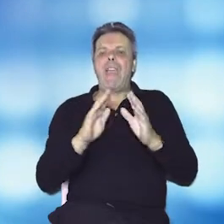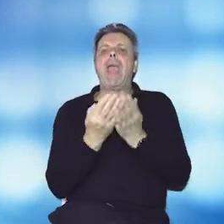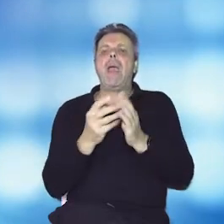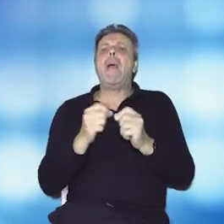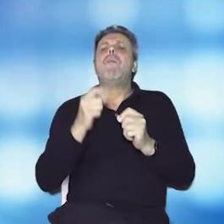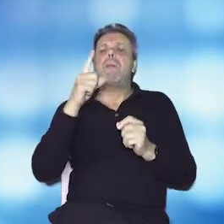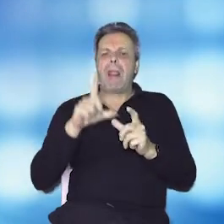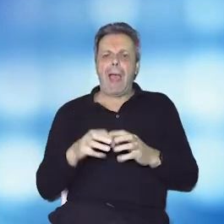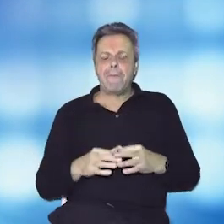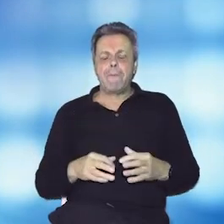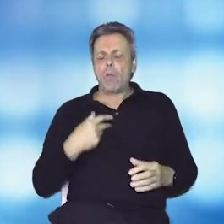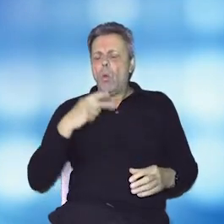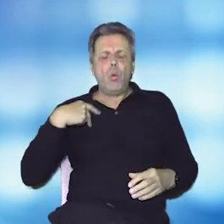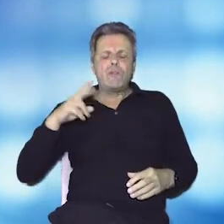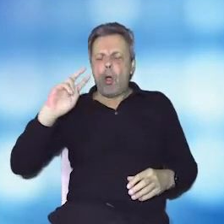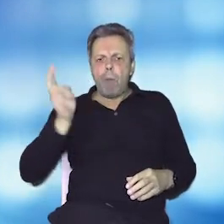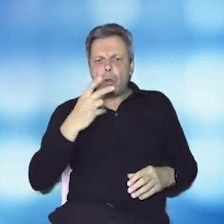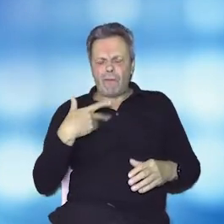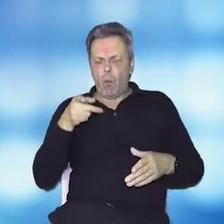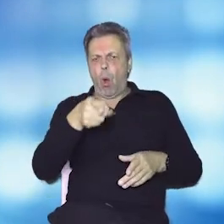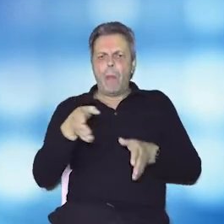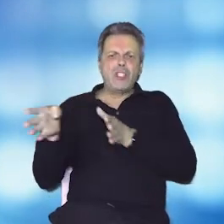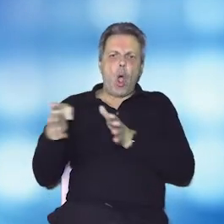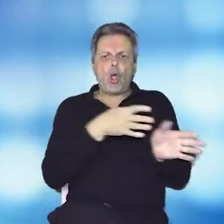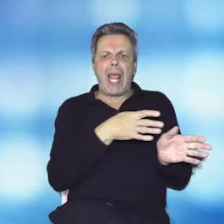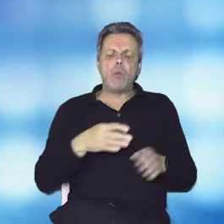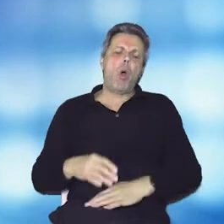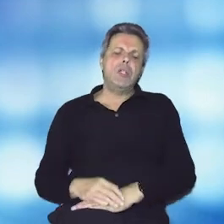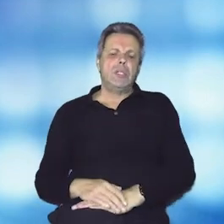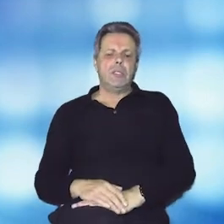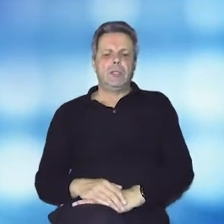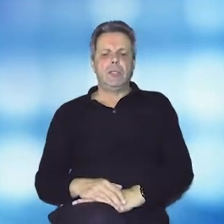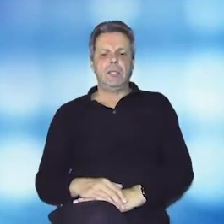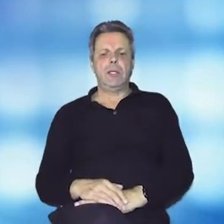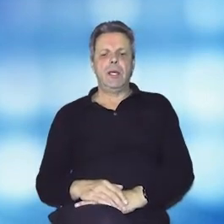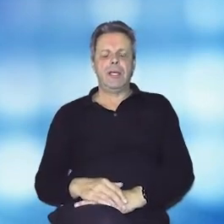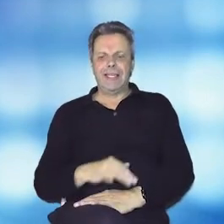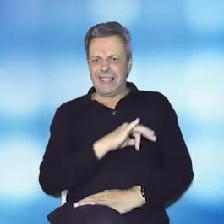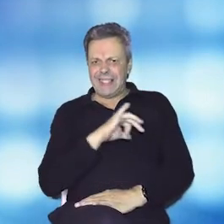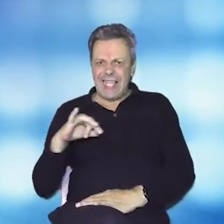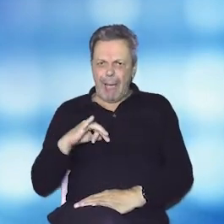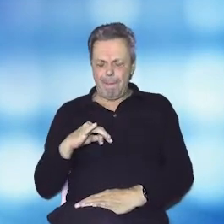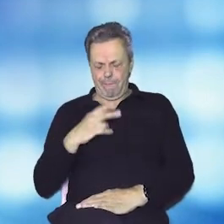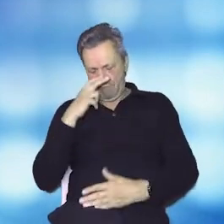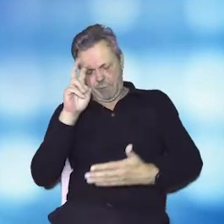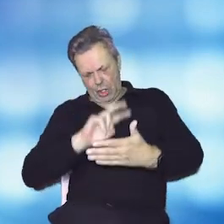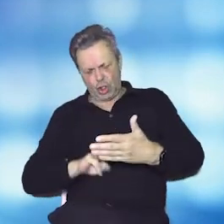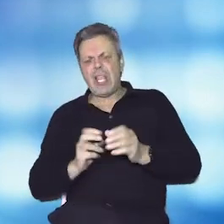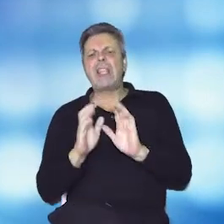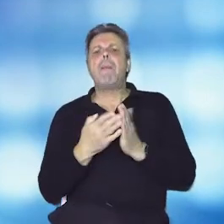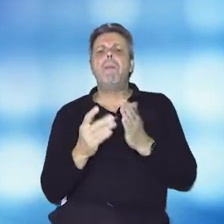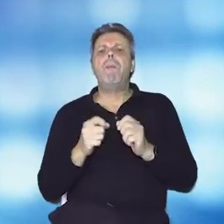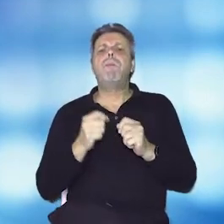U svojoj potrazi okrenuo se zapravo i sam Bibliji i